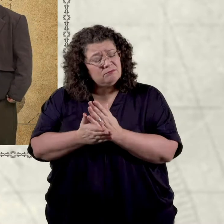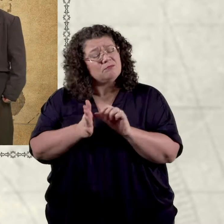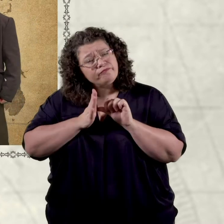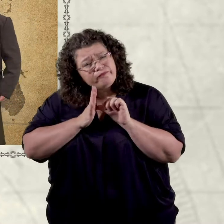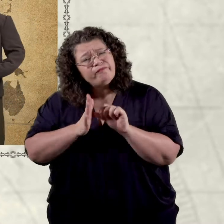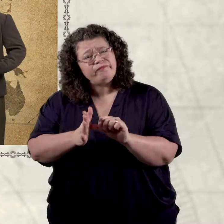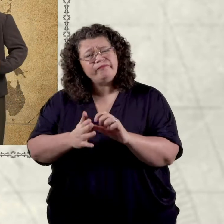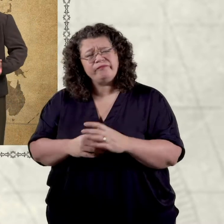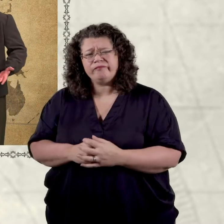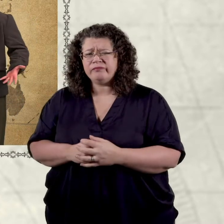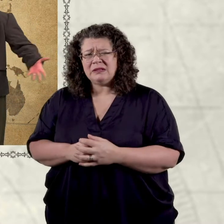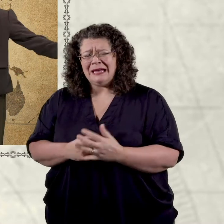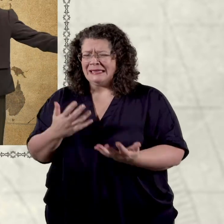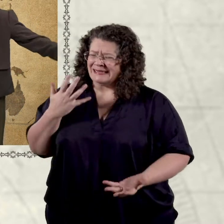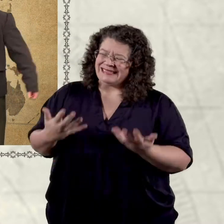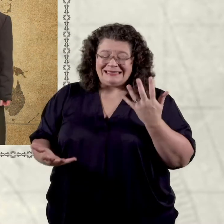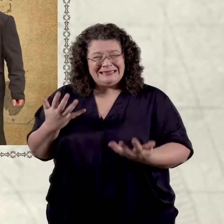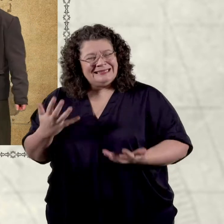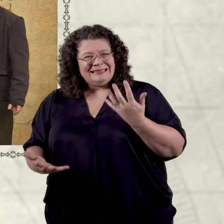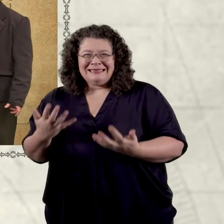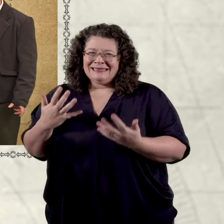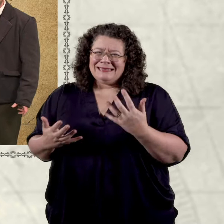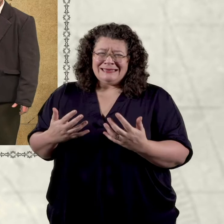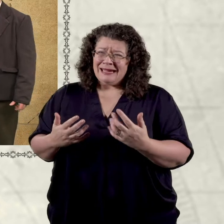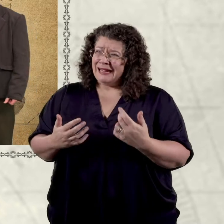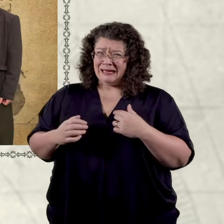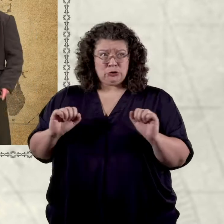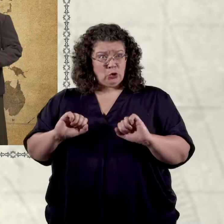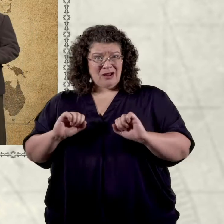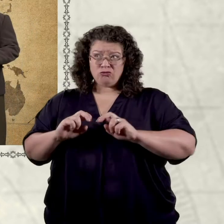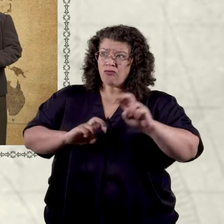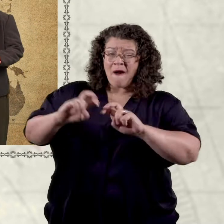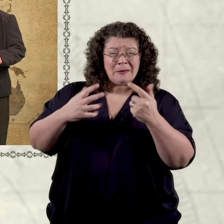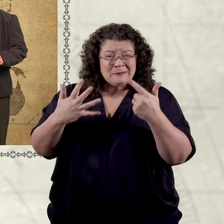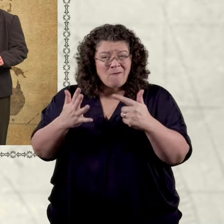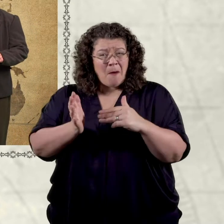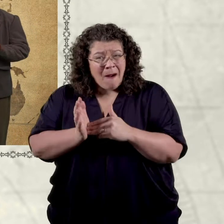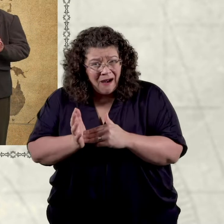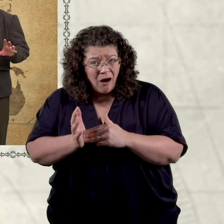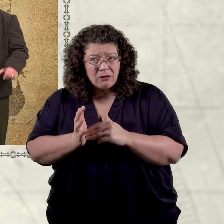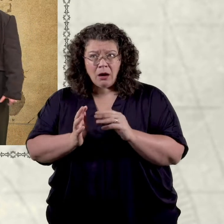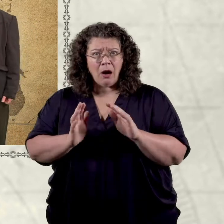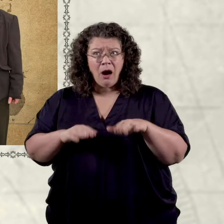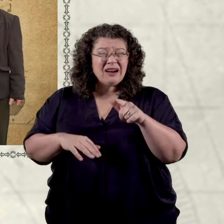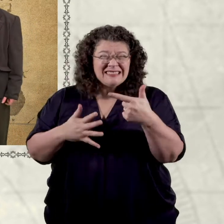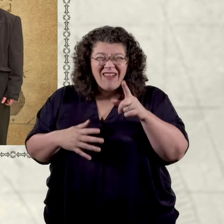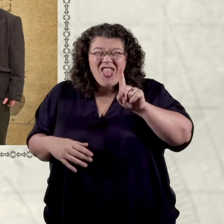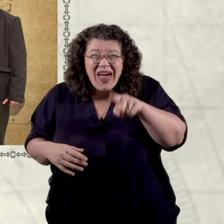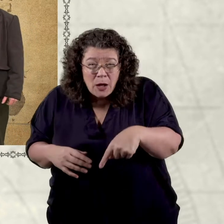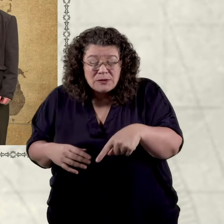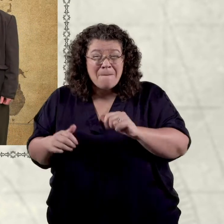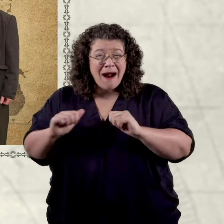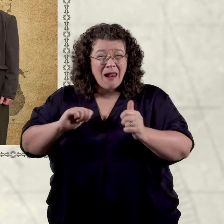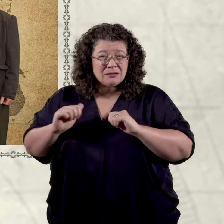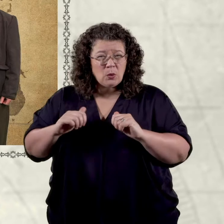7,000 o filltiroedd. Dwi roi teithio 7 milltir, heb sôn am 7,000. A mae yna siawns go dda na i byth weld fy nheulu eto.